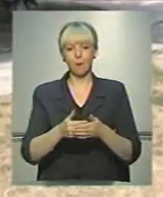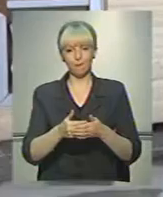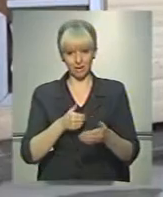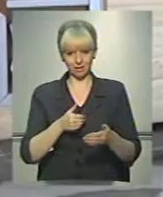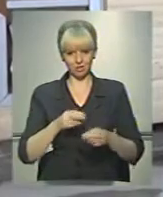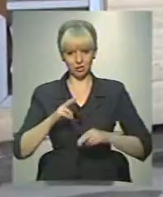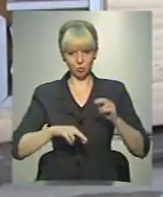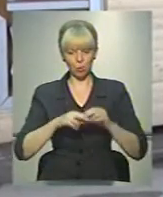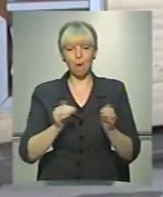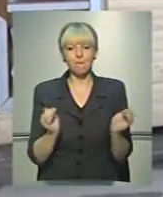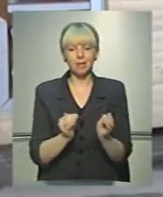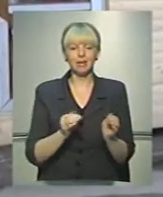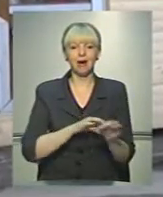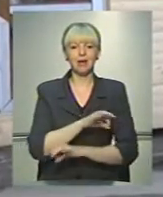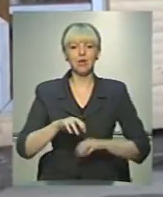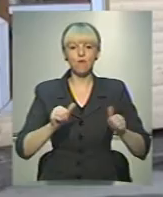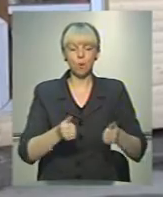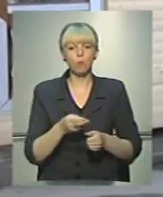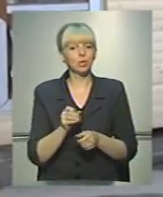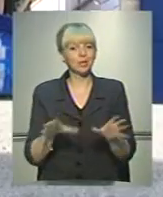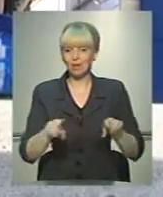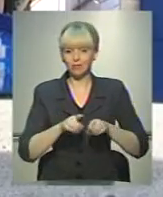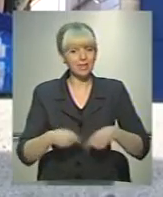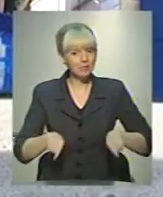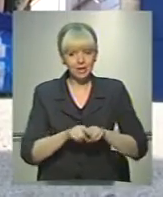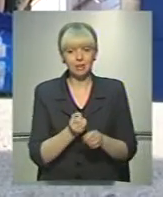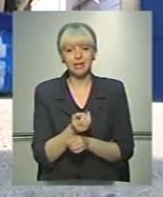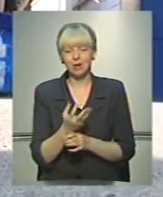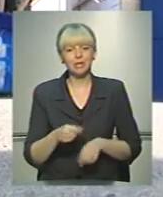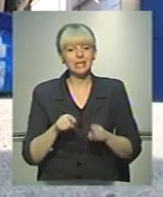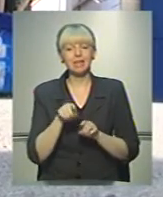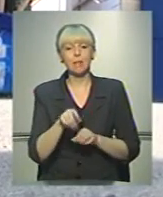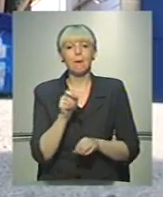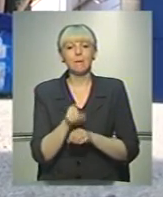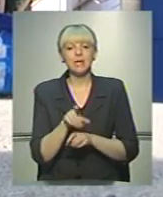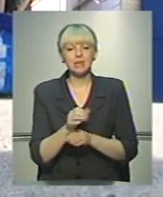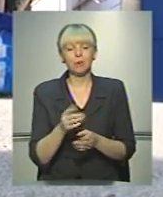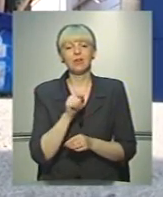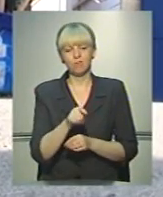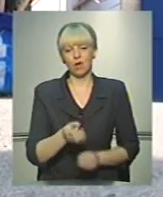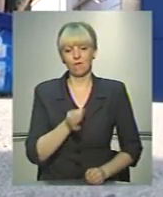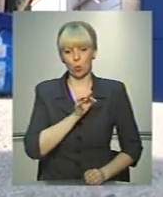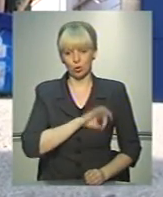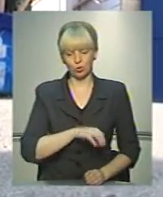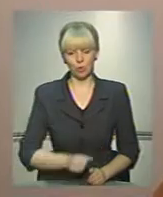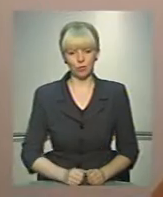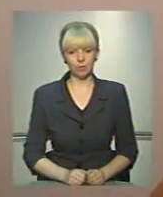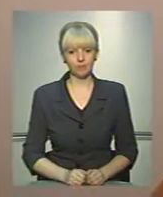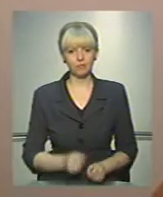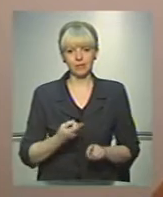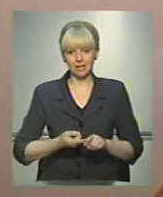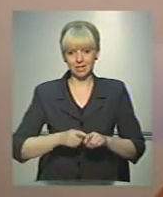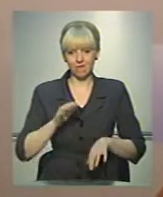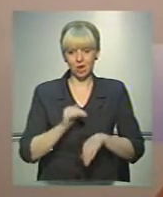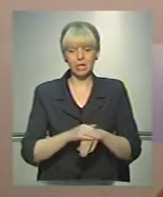спорудою малих архітектурних форм. Проте не в такій кількості і не за тим призначенням, за яким їх використовують. Це